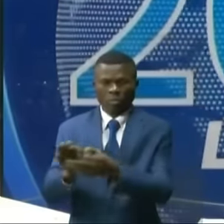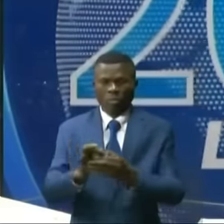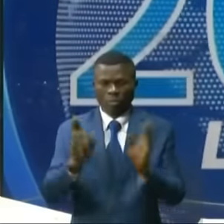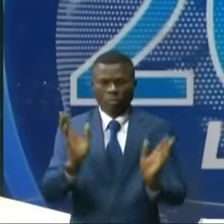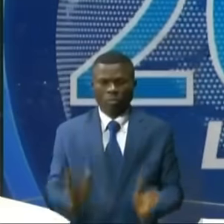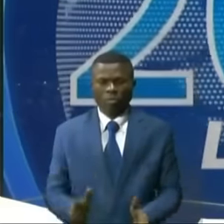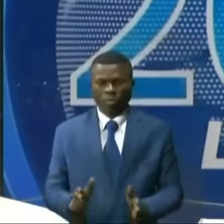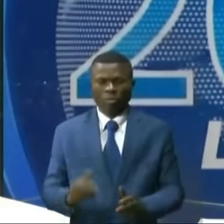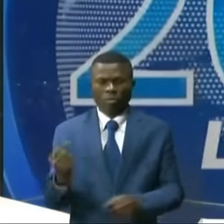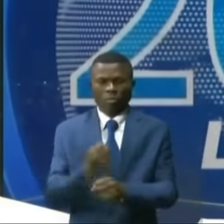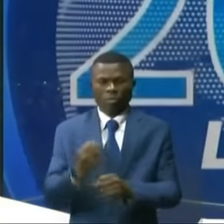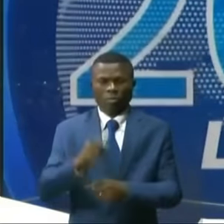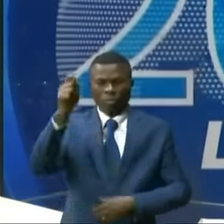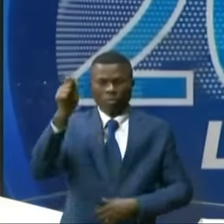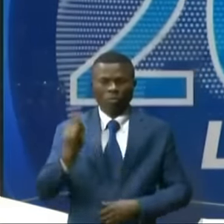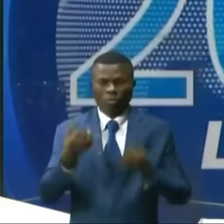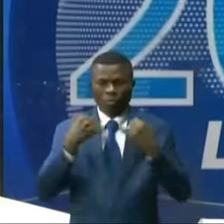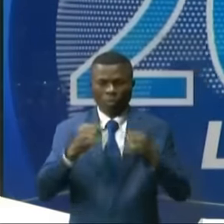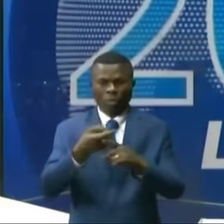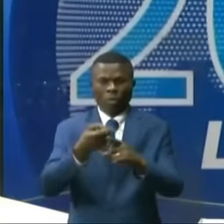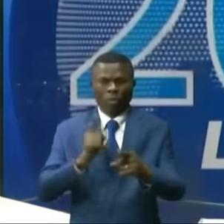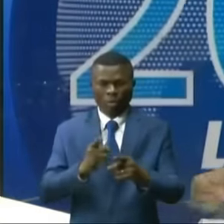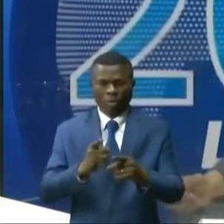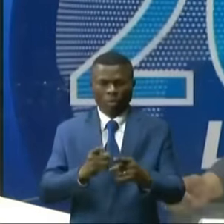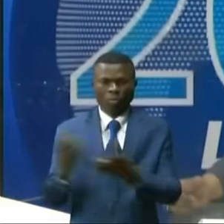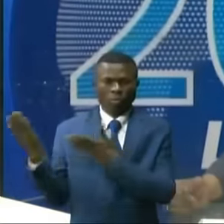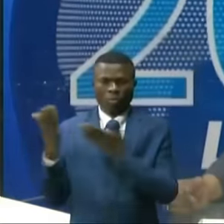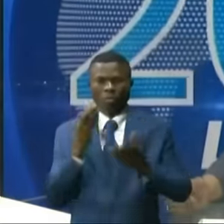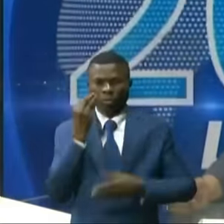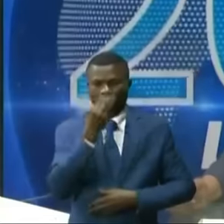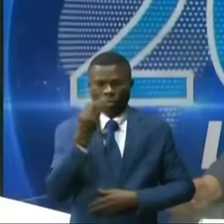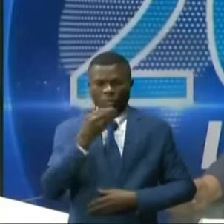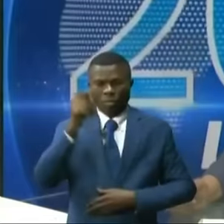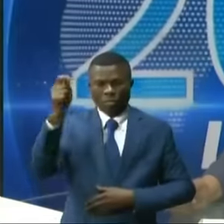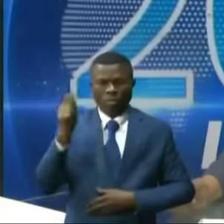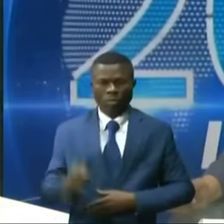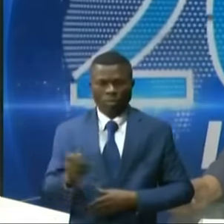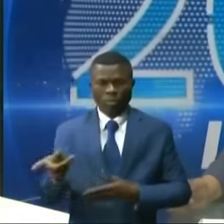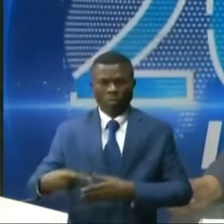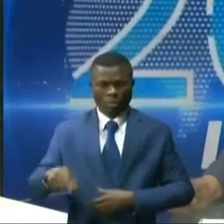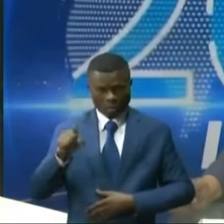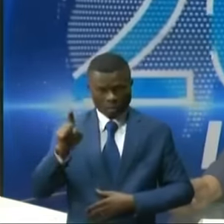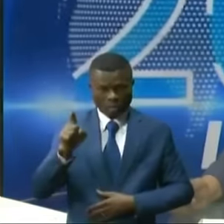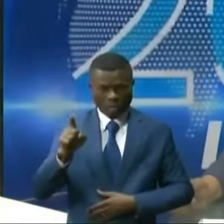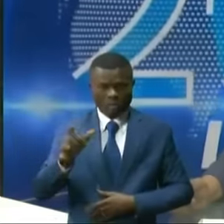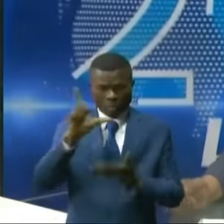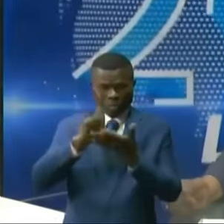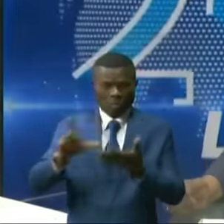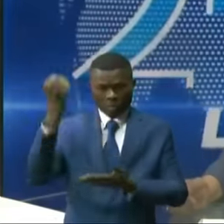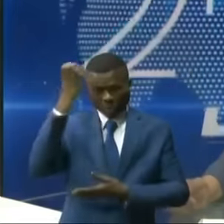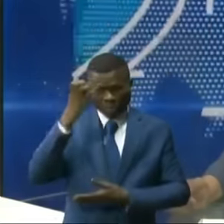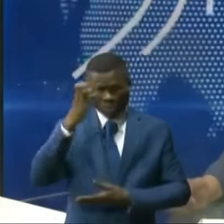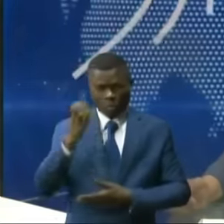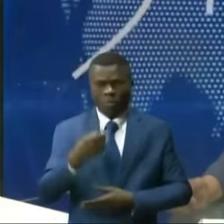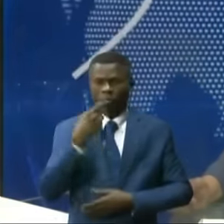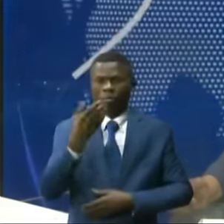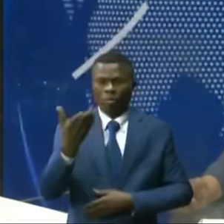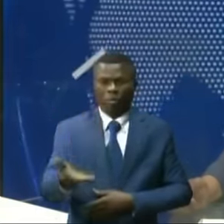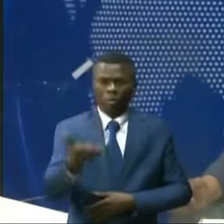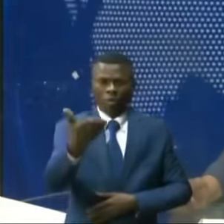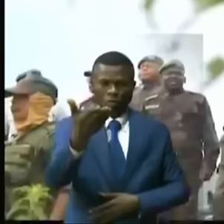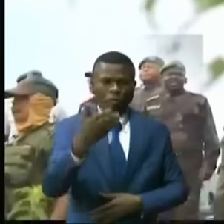des opérations militaires information confirmée par le porte-parole de l'armée dans cette province le lieutenant colonel Guillaume dijque